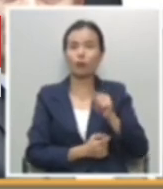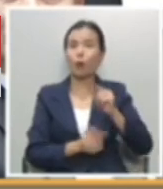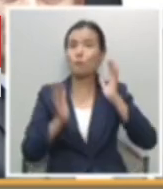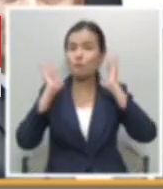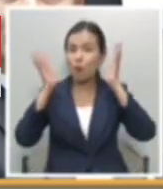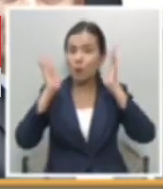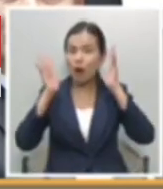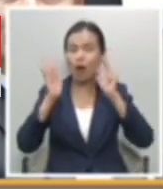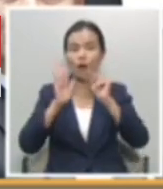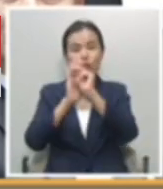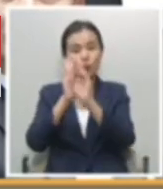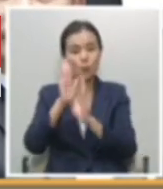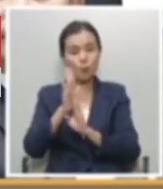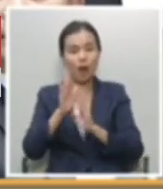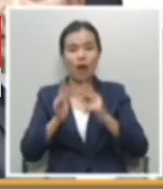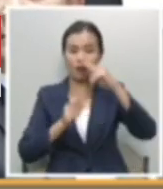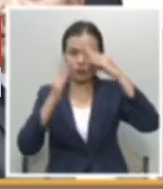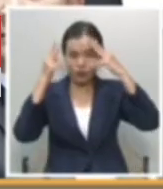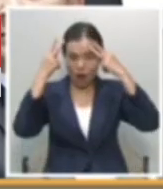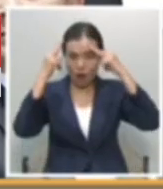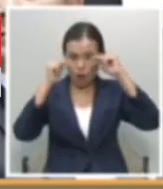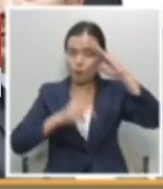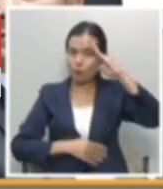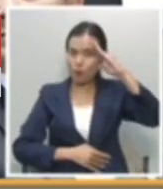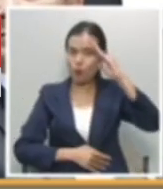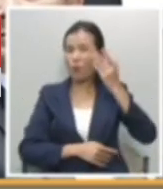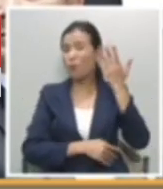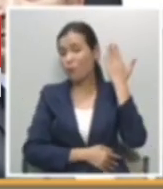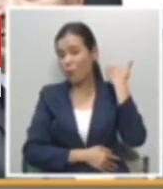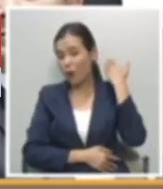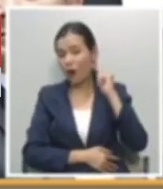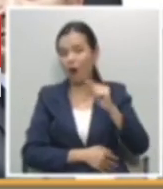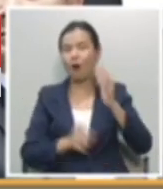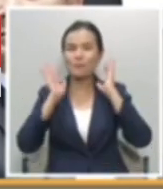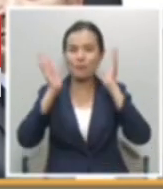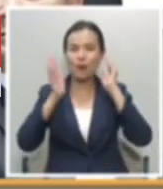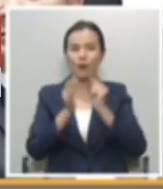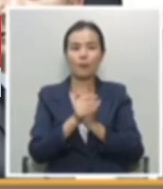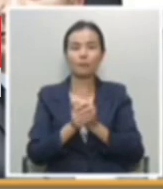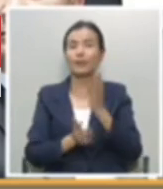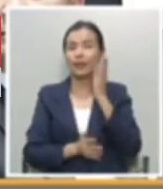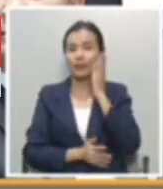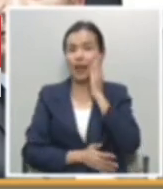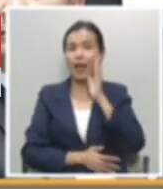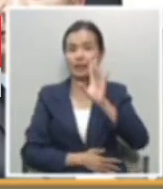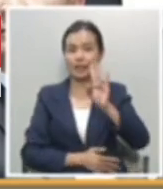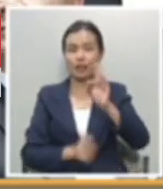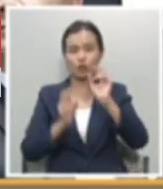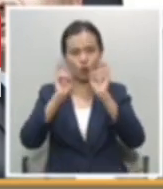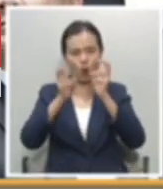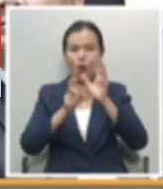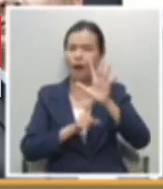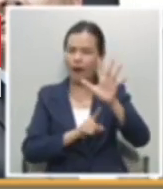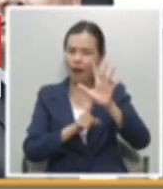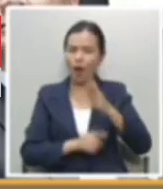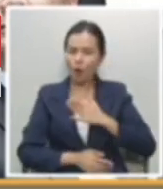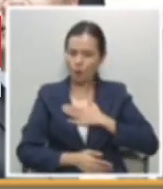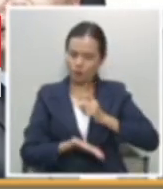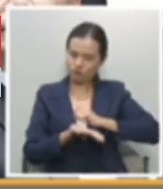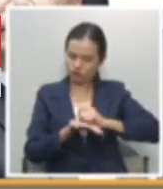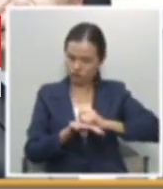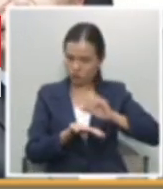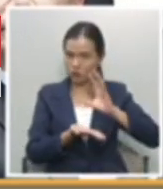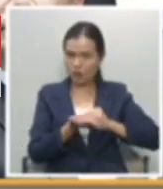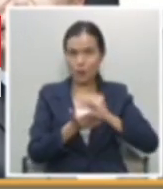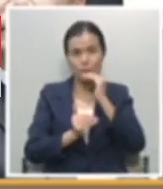บายของท่านพลเอกประยุทธ์ในวันแถลงนโยบายหน้า7ข้อ5ผมนั่งฟังครับผมจดไปด้วย